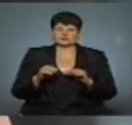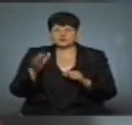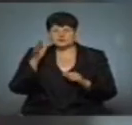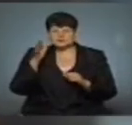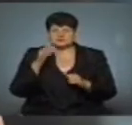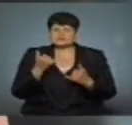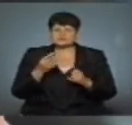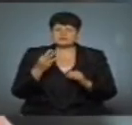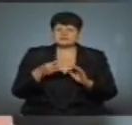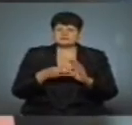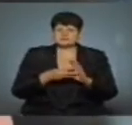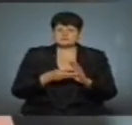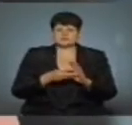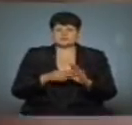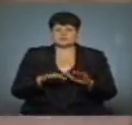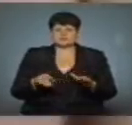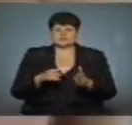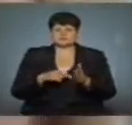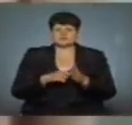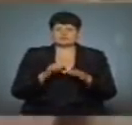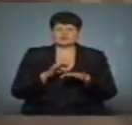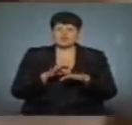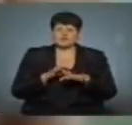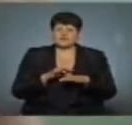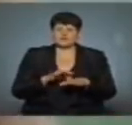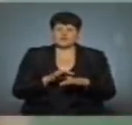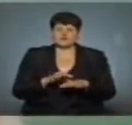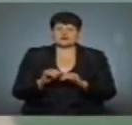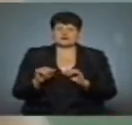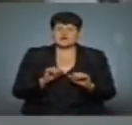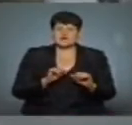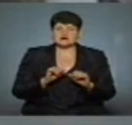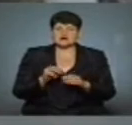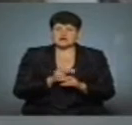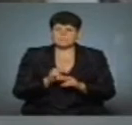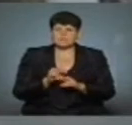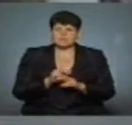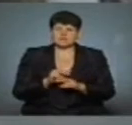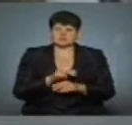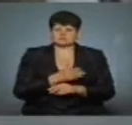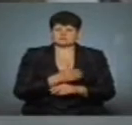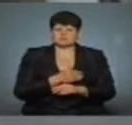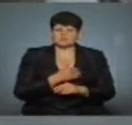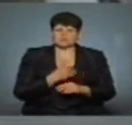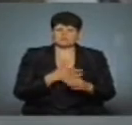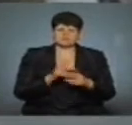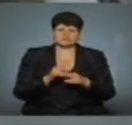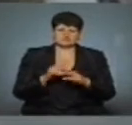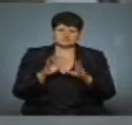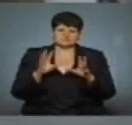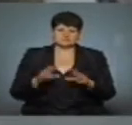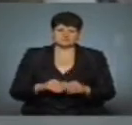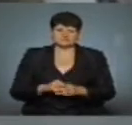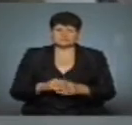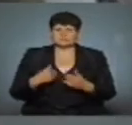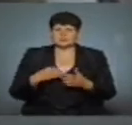у 38 садках міста проводять ремонти, закупляють дезінфекційні засоби, термометри, маски для працівників і відвідувачів садків.